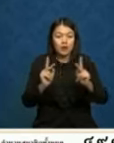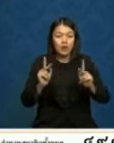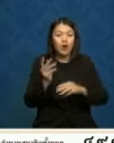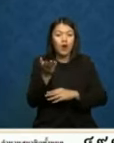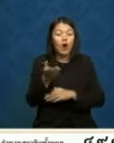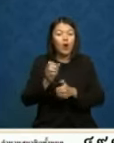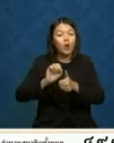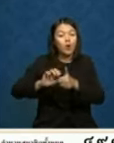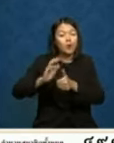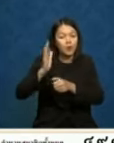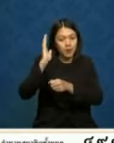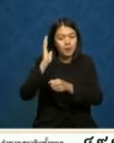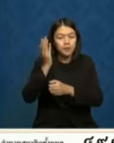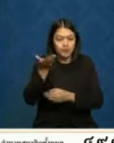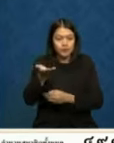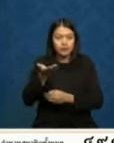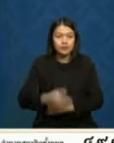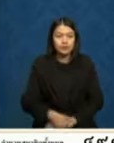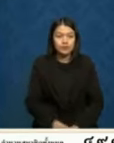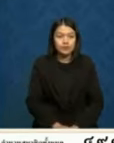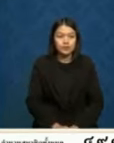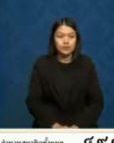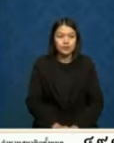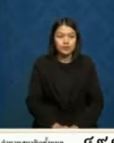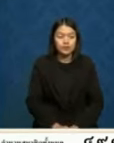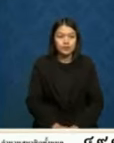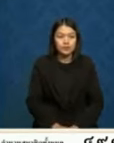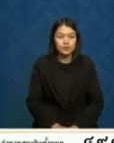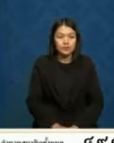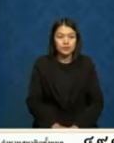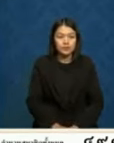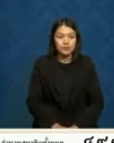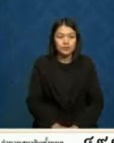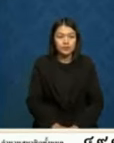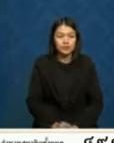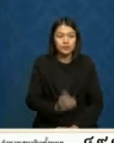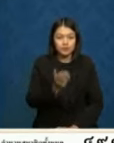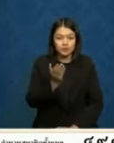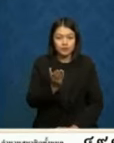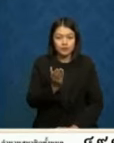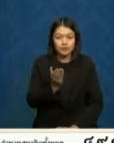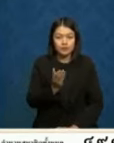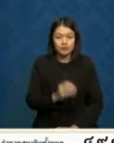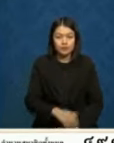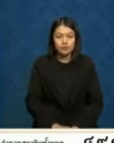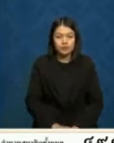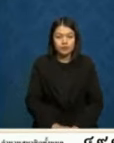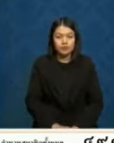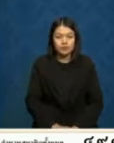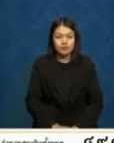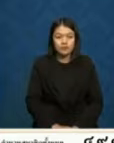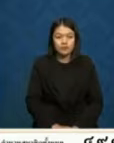ขอสงวนความเห็นครับคุณศาสตร์สวัสดิ์คุ้มคงครับเชิญครับ